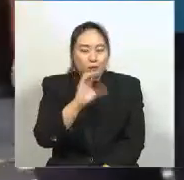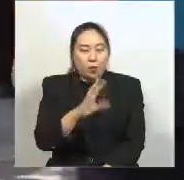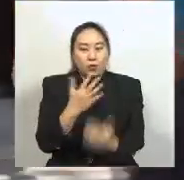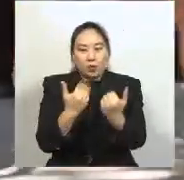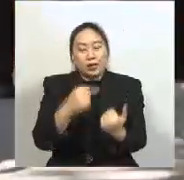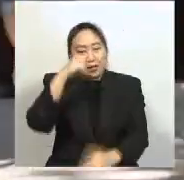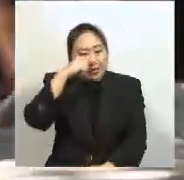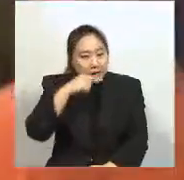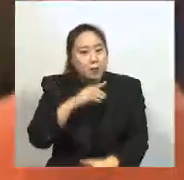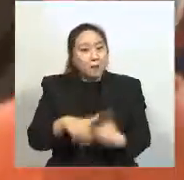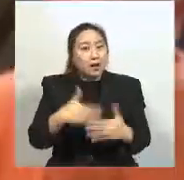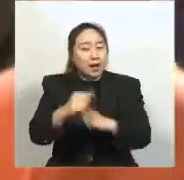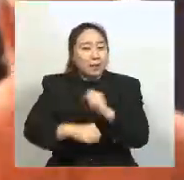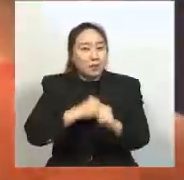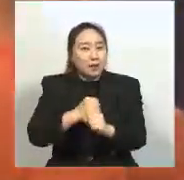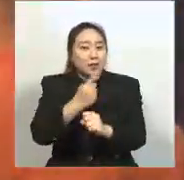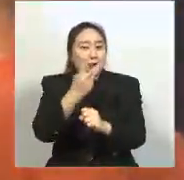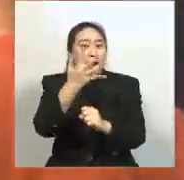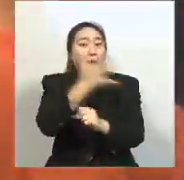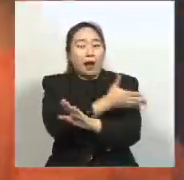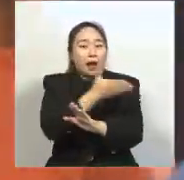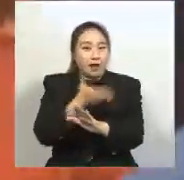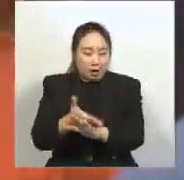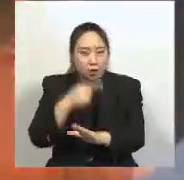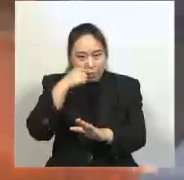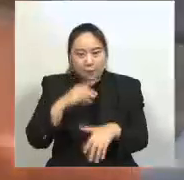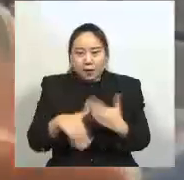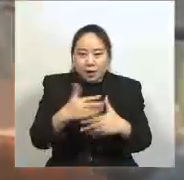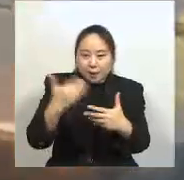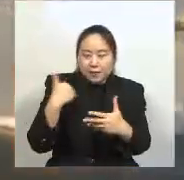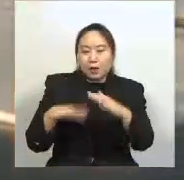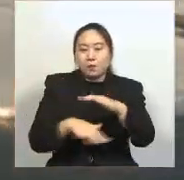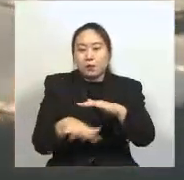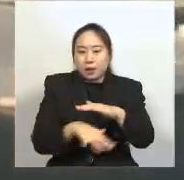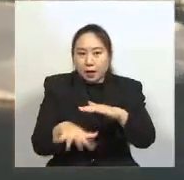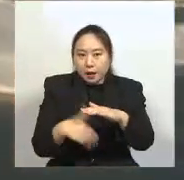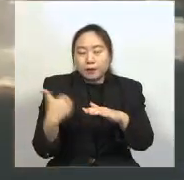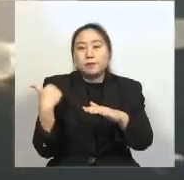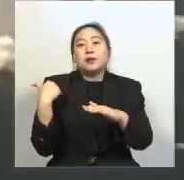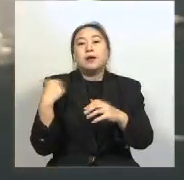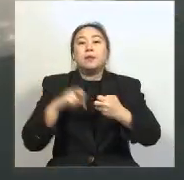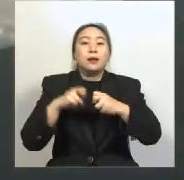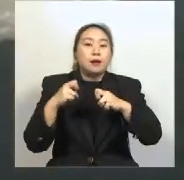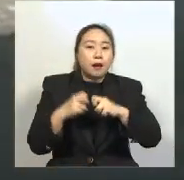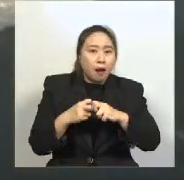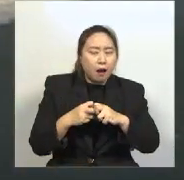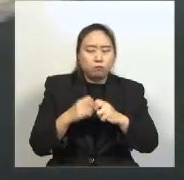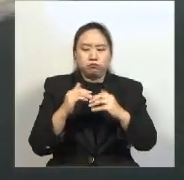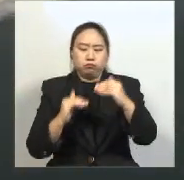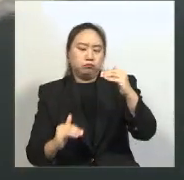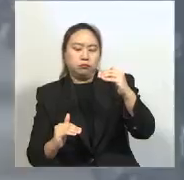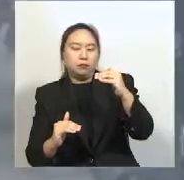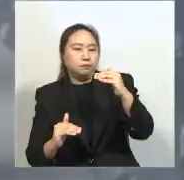ฒนาการไทยในช่วง5ปีที่ผ่านมาว่าไทยได้มีการวางรากฐานแก้ปัญหาความเหลื่อมล้ำ